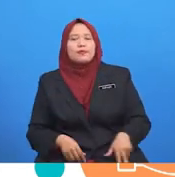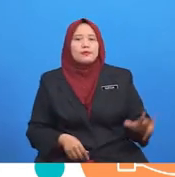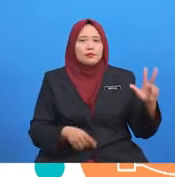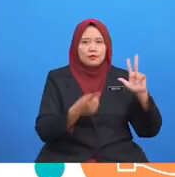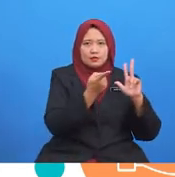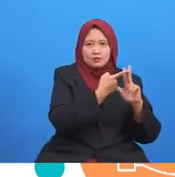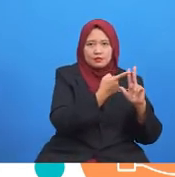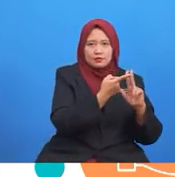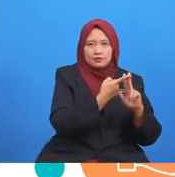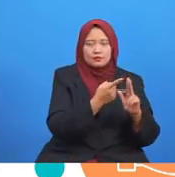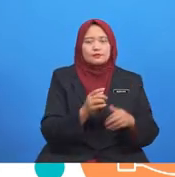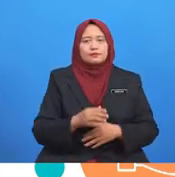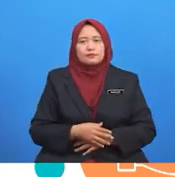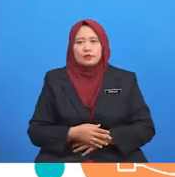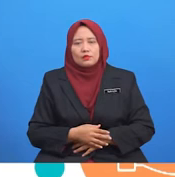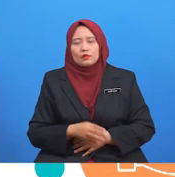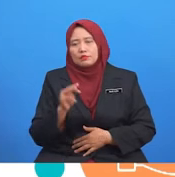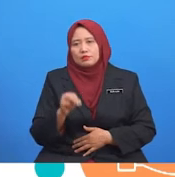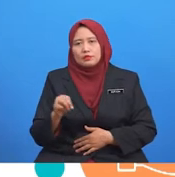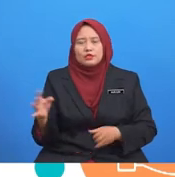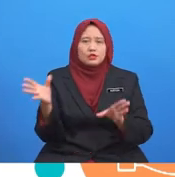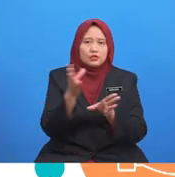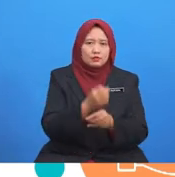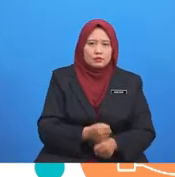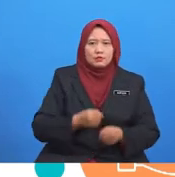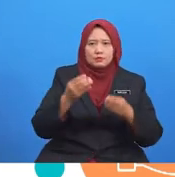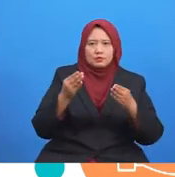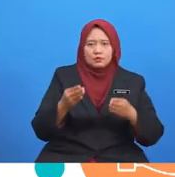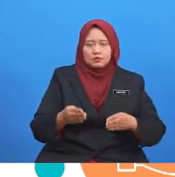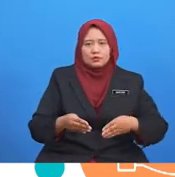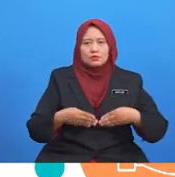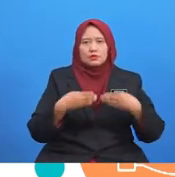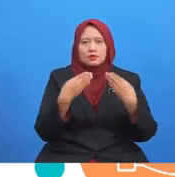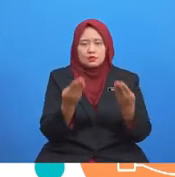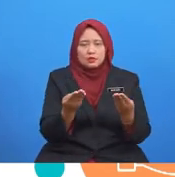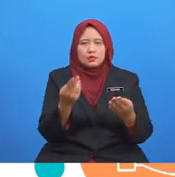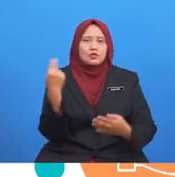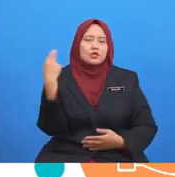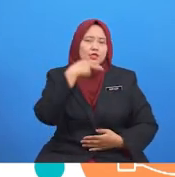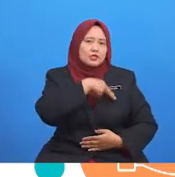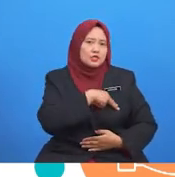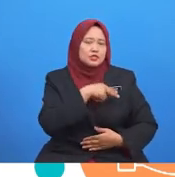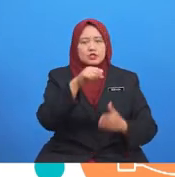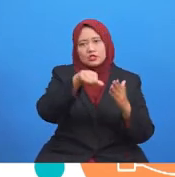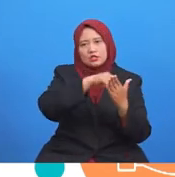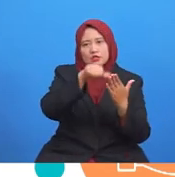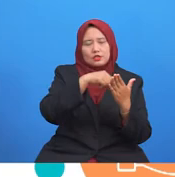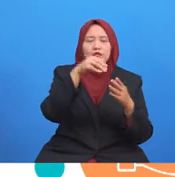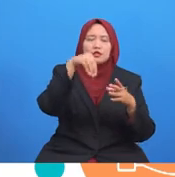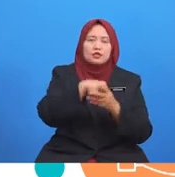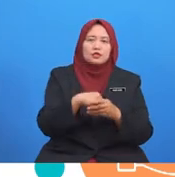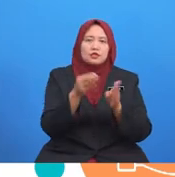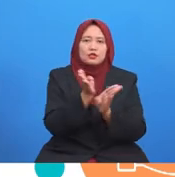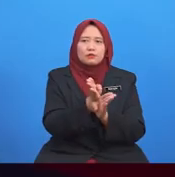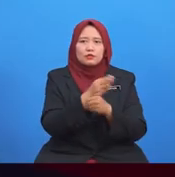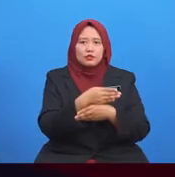objektif yang terakhir, murid dapat mempersembahkan hasil analisis dalam bentuk jadual.